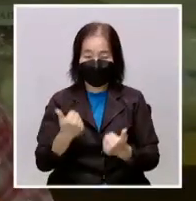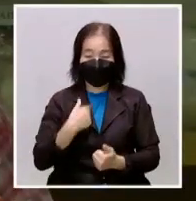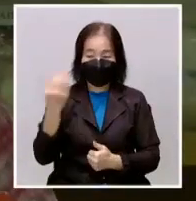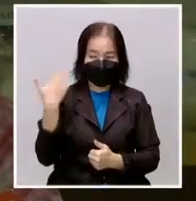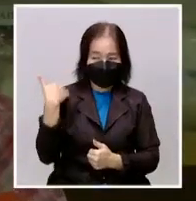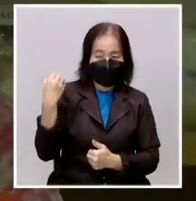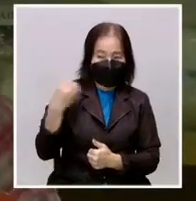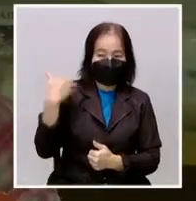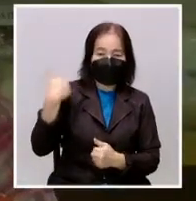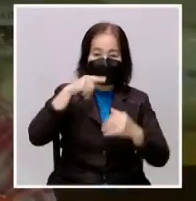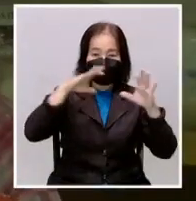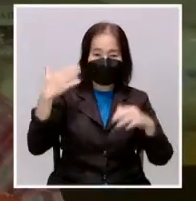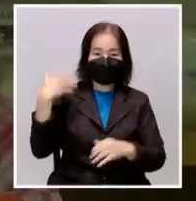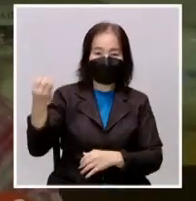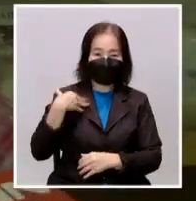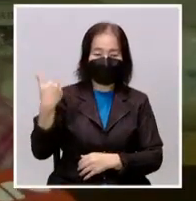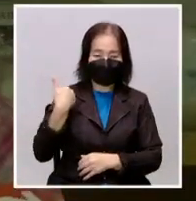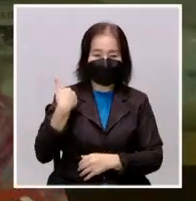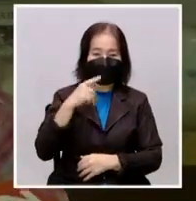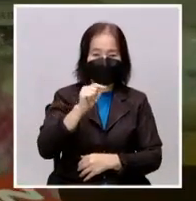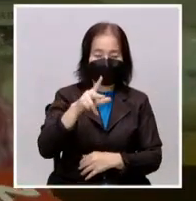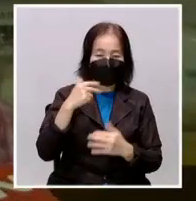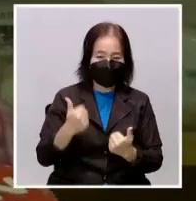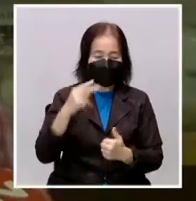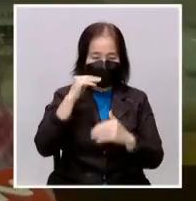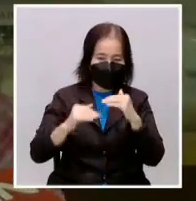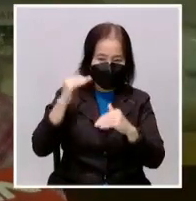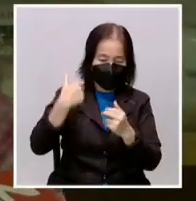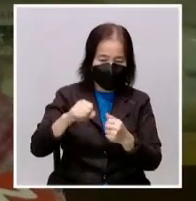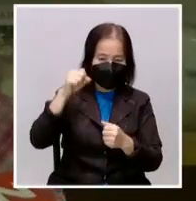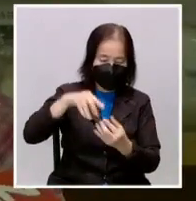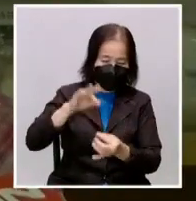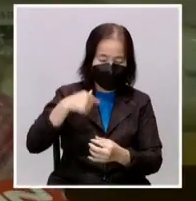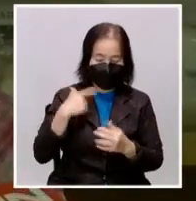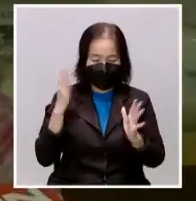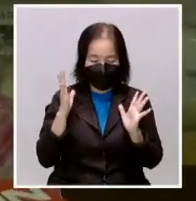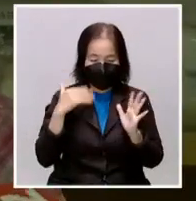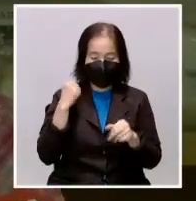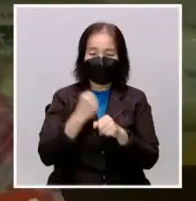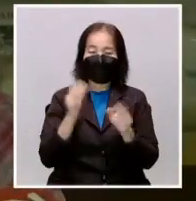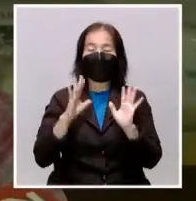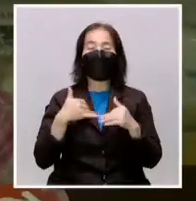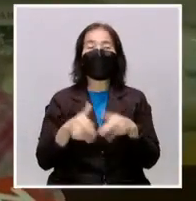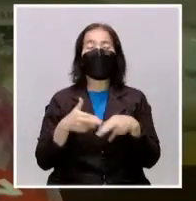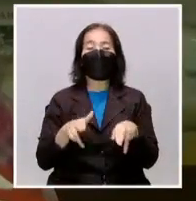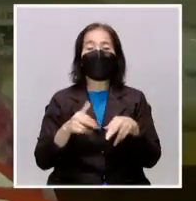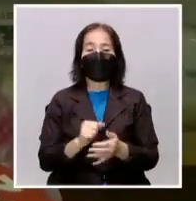ที่23เนี่ยจะขึ้นอีกประมาณ50เซนเราก็เลยยังไม่กล้าทำอะไร